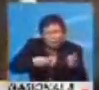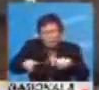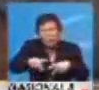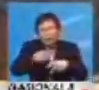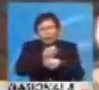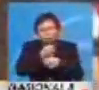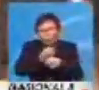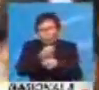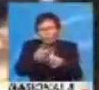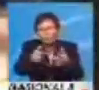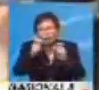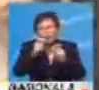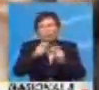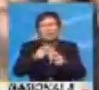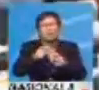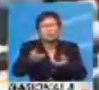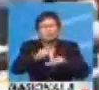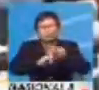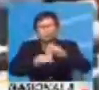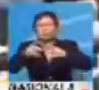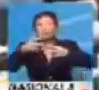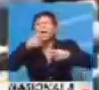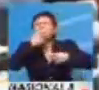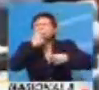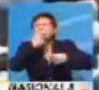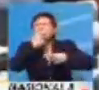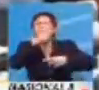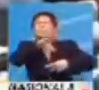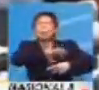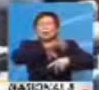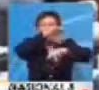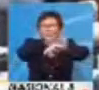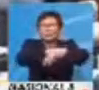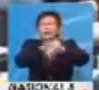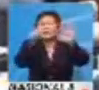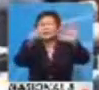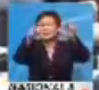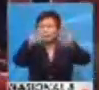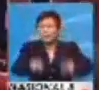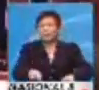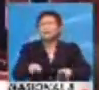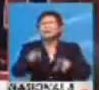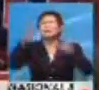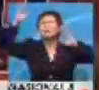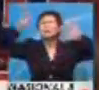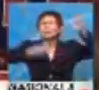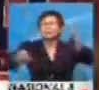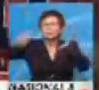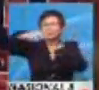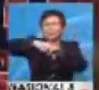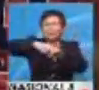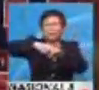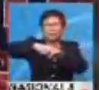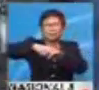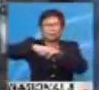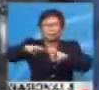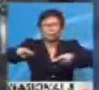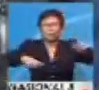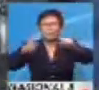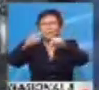bungkusan biskuit dalam operasi susulan polisi menangkap enam lagi Malaysia yang menaiki sebuah